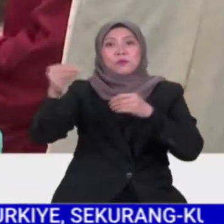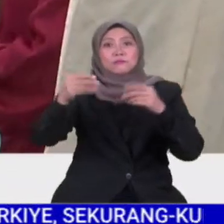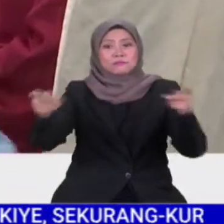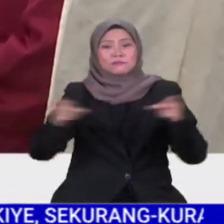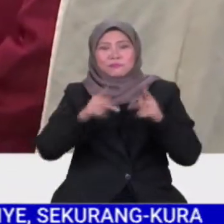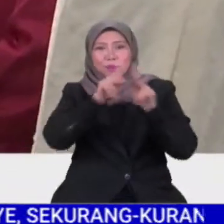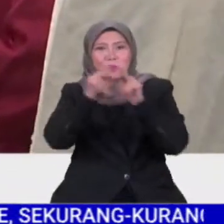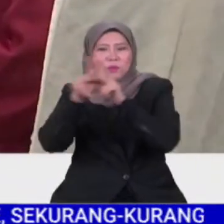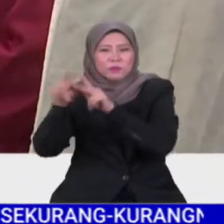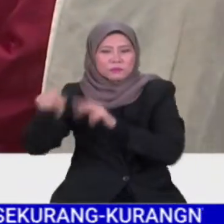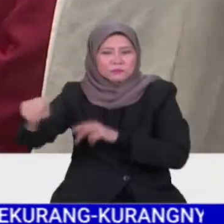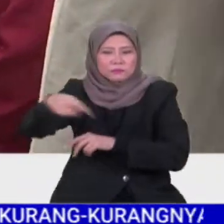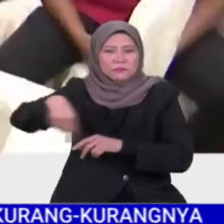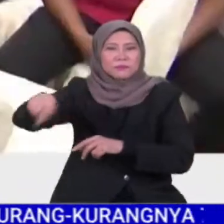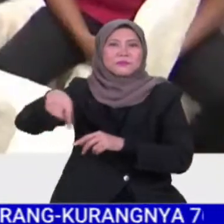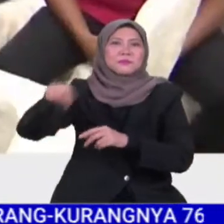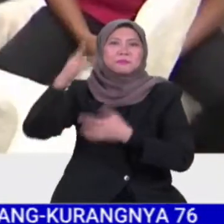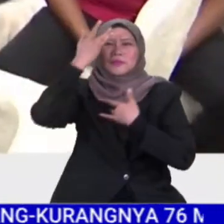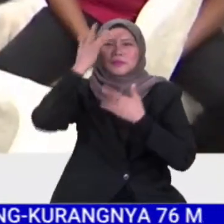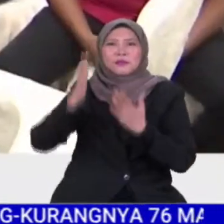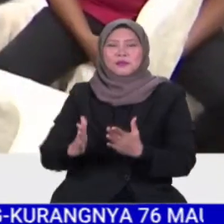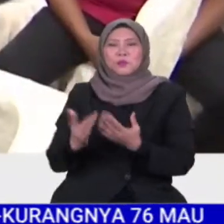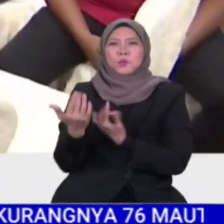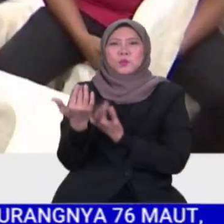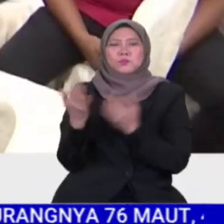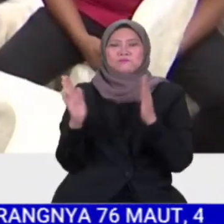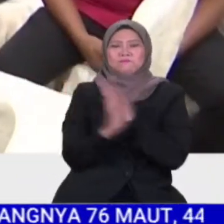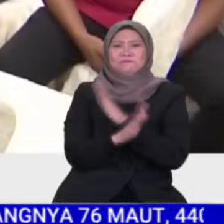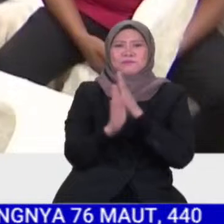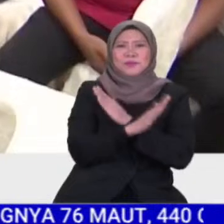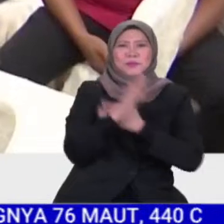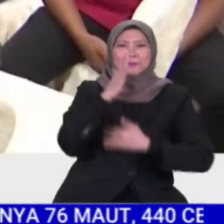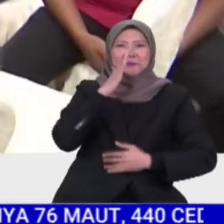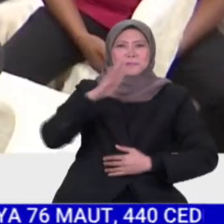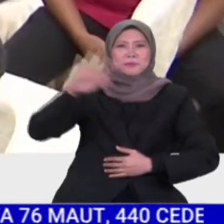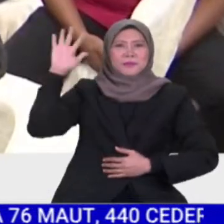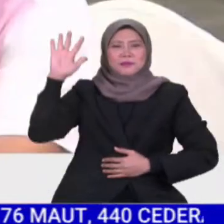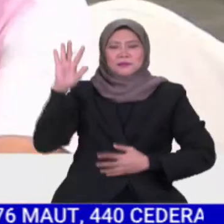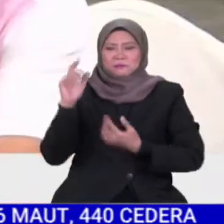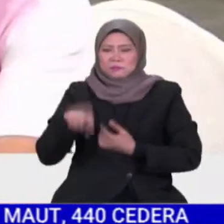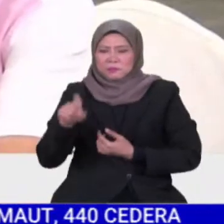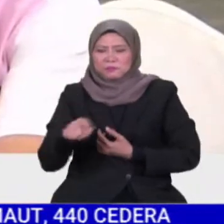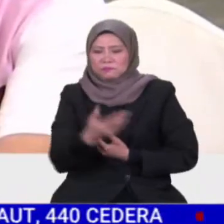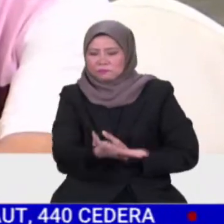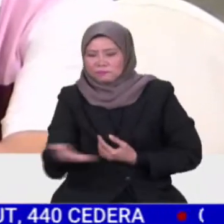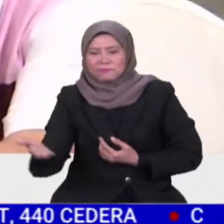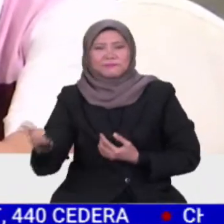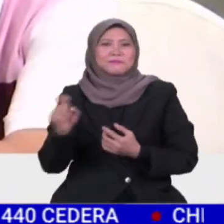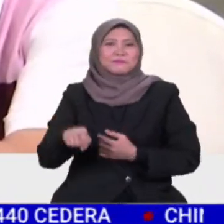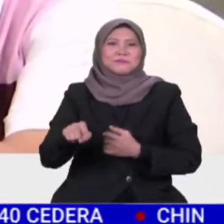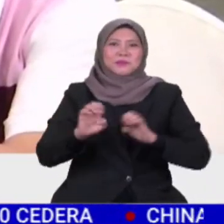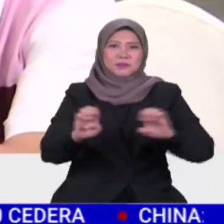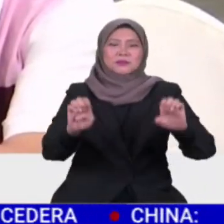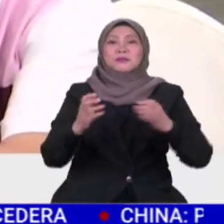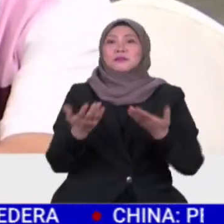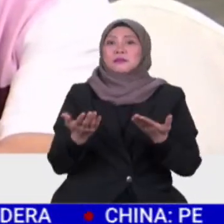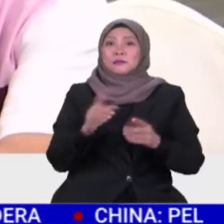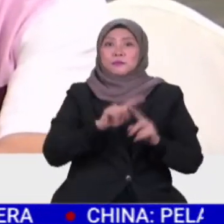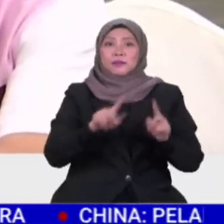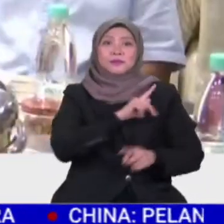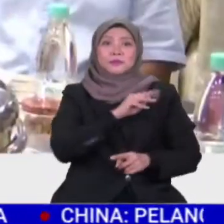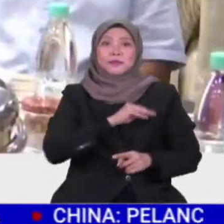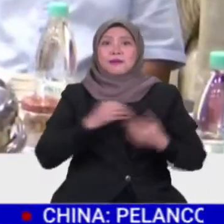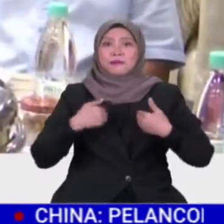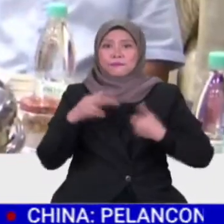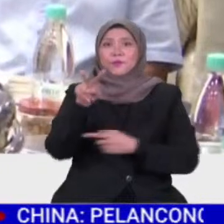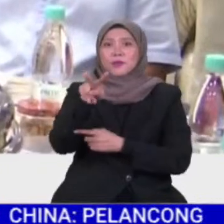bandar menyebabkan ada pesakit perlu menunggu giliran yang lama untuk keperluan tersebut. Ketika ini, kementeriannya hanya mempunyai